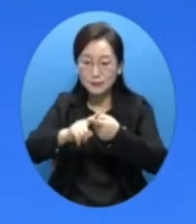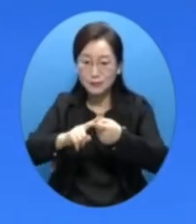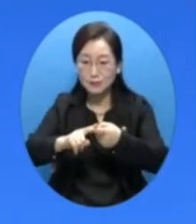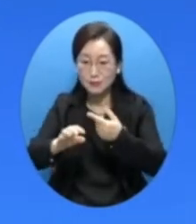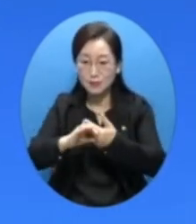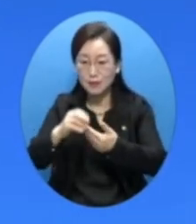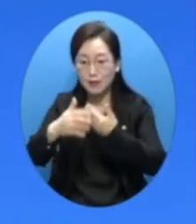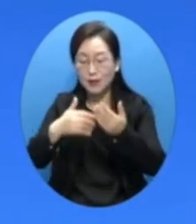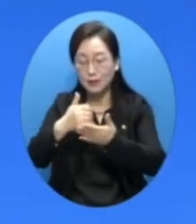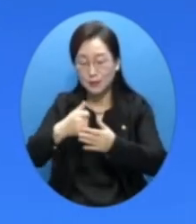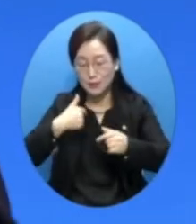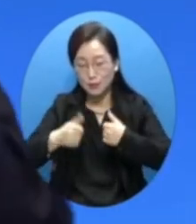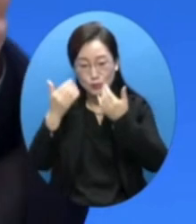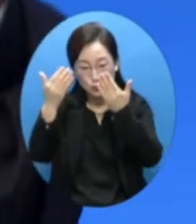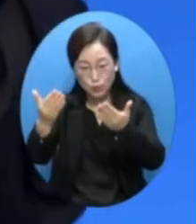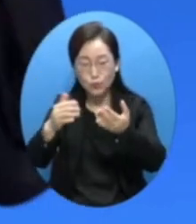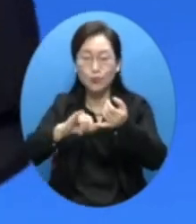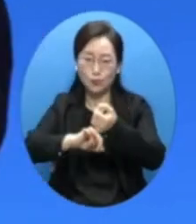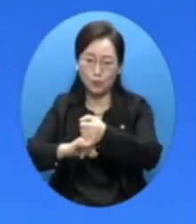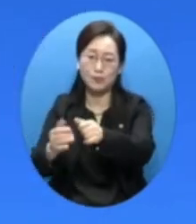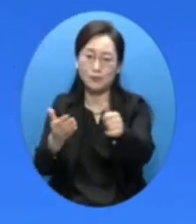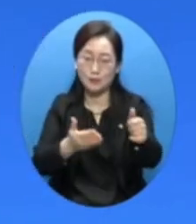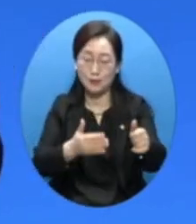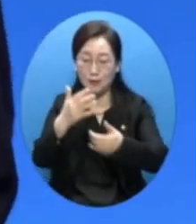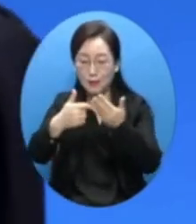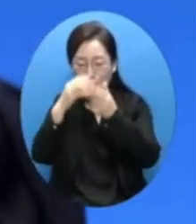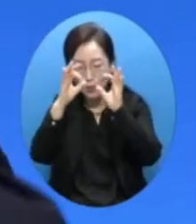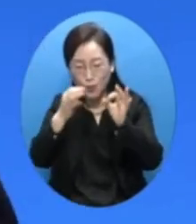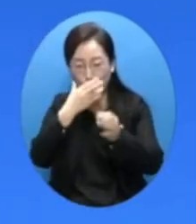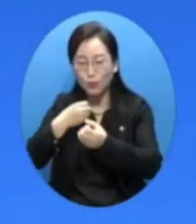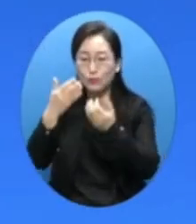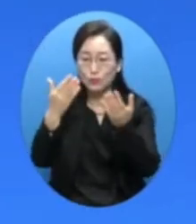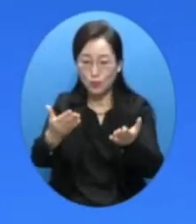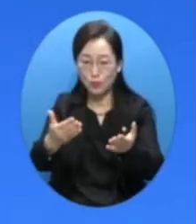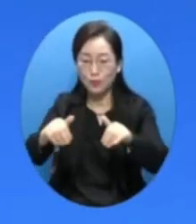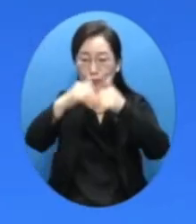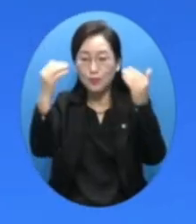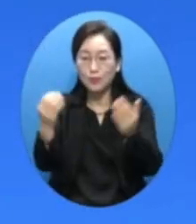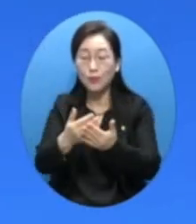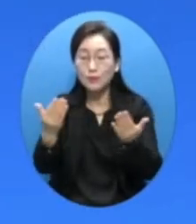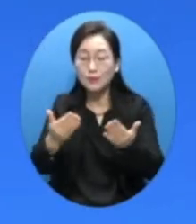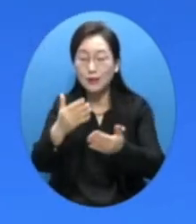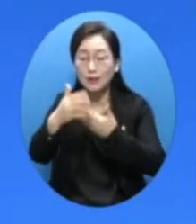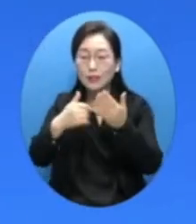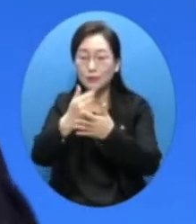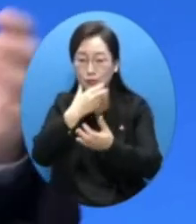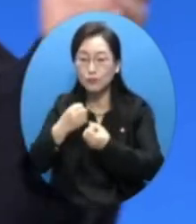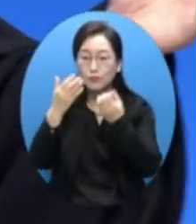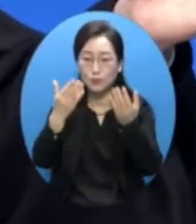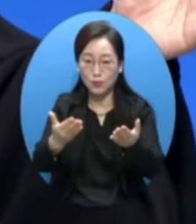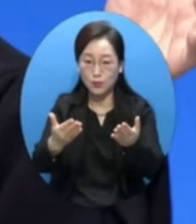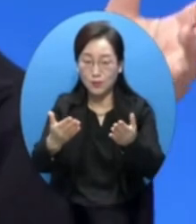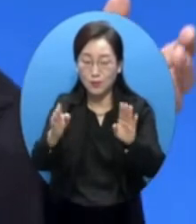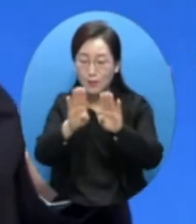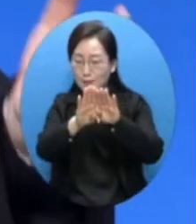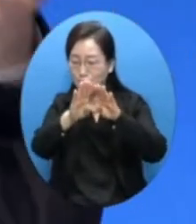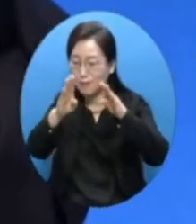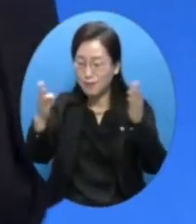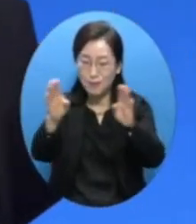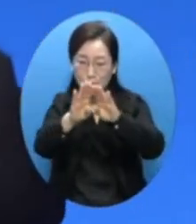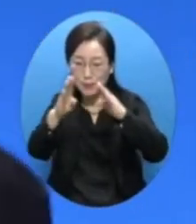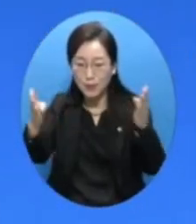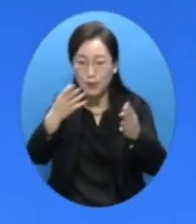살아가야만 합니다 그때 하나님께서 우리에게 복을 내려 주실 것입니다 범사에 하나님의 축복이 임할 것입니다 열린 문의 복을 주실 것입니다